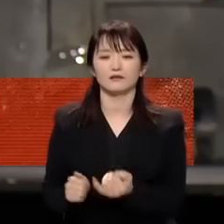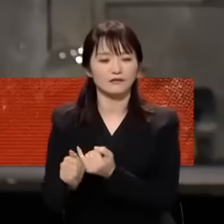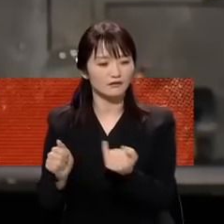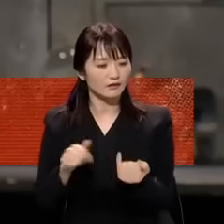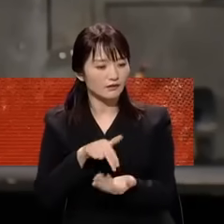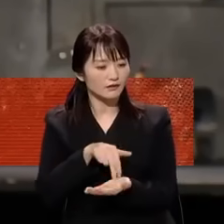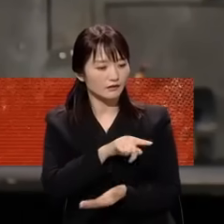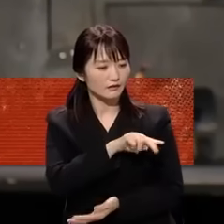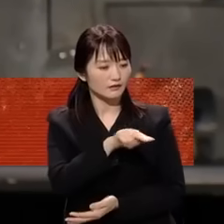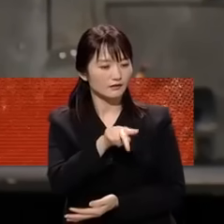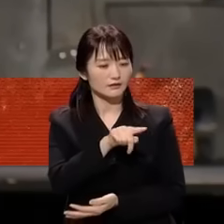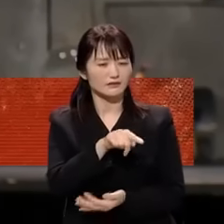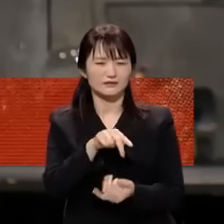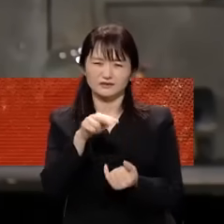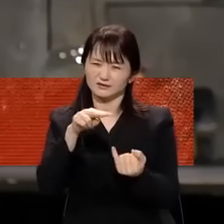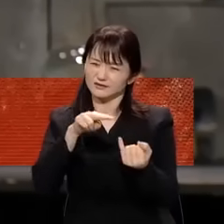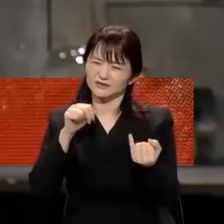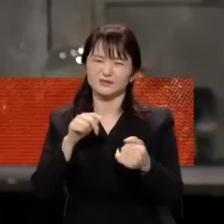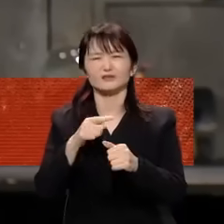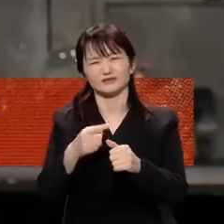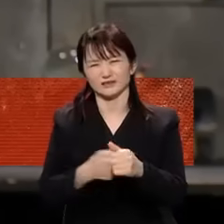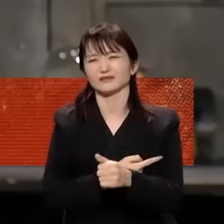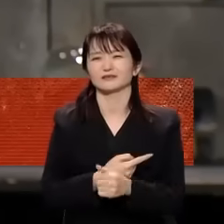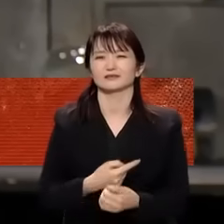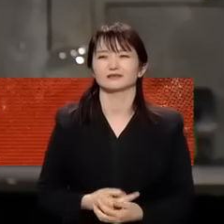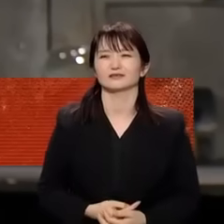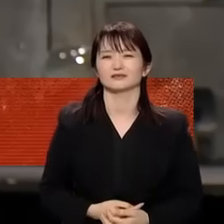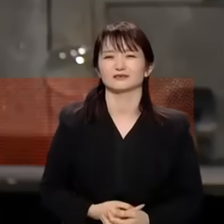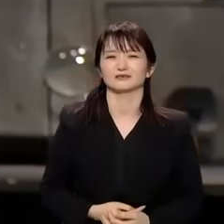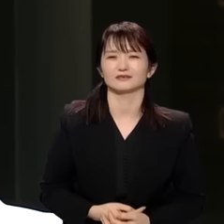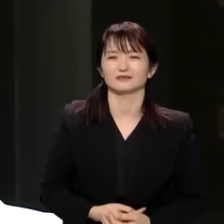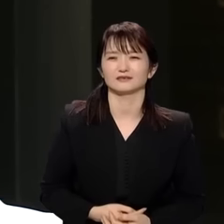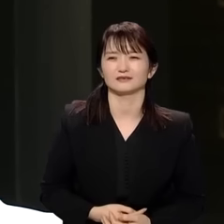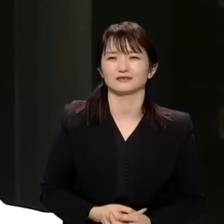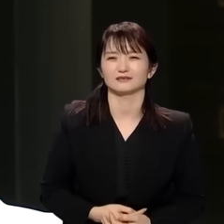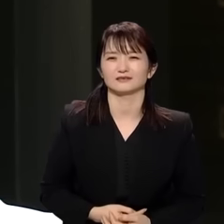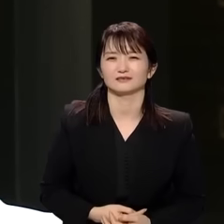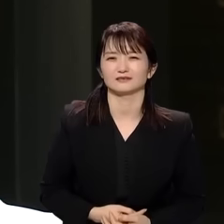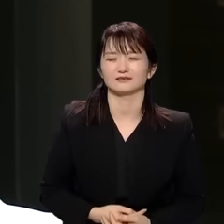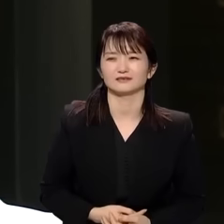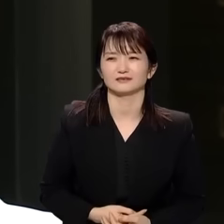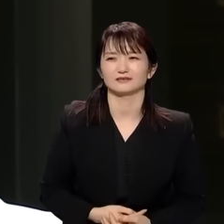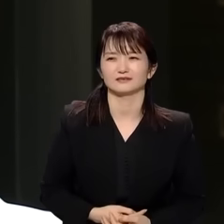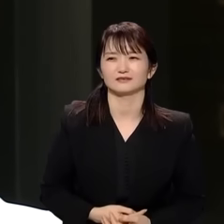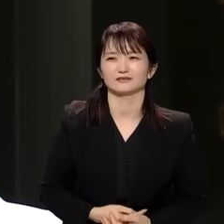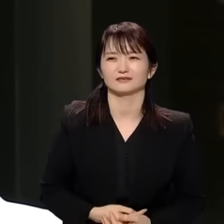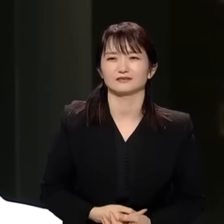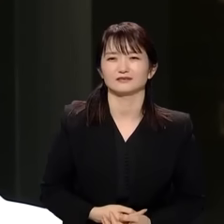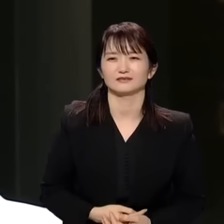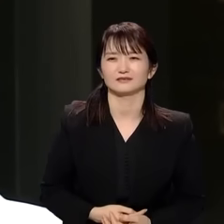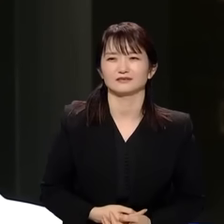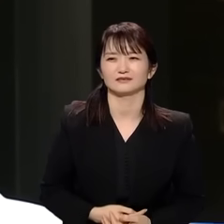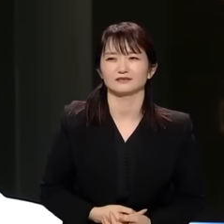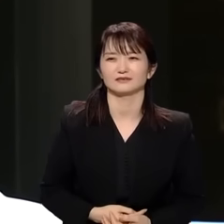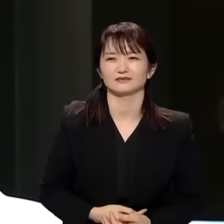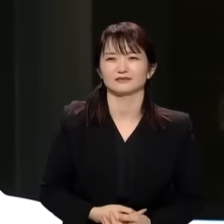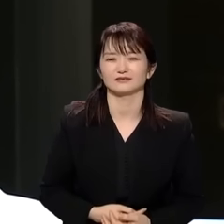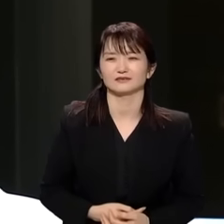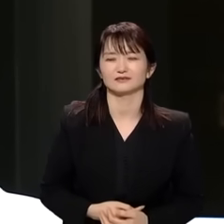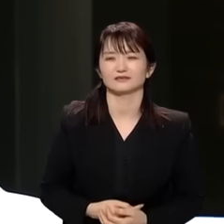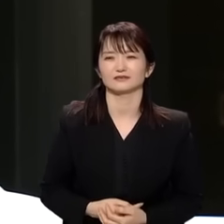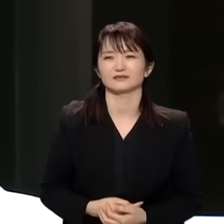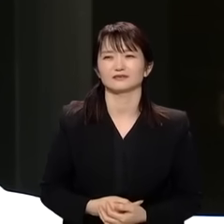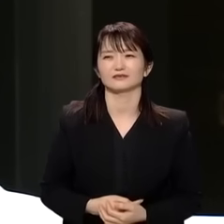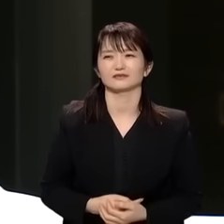이게 뭐 질투는 자연스러운 거니까요 아 자 오교수님 보니까이 사연자가 자기